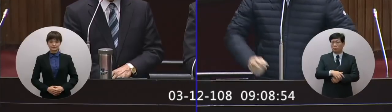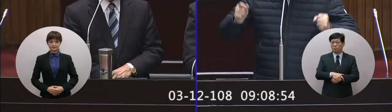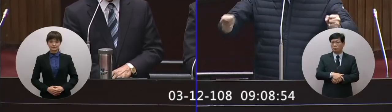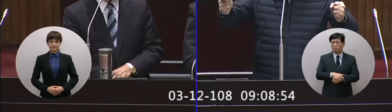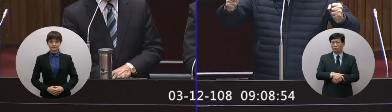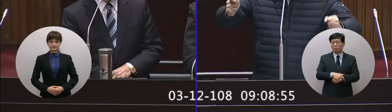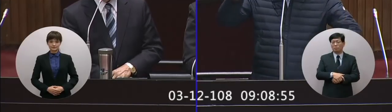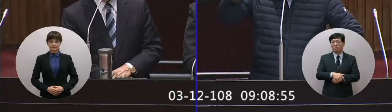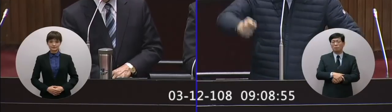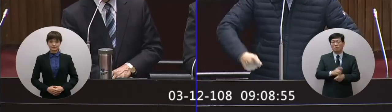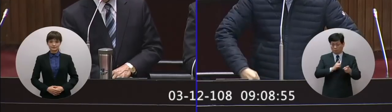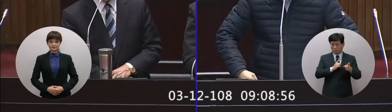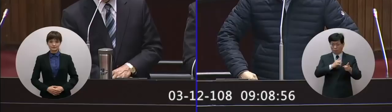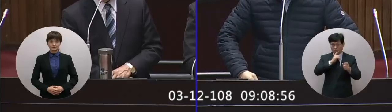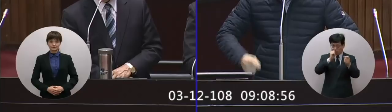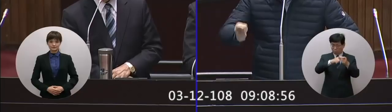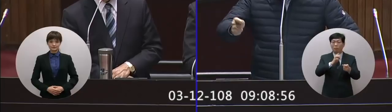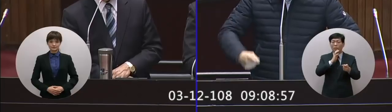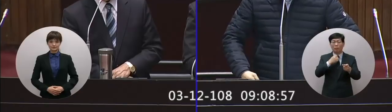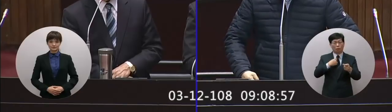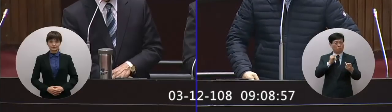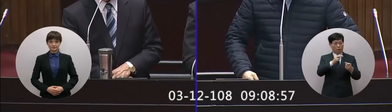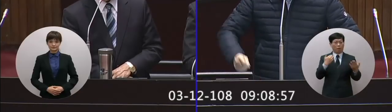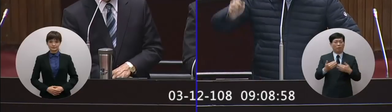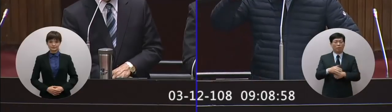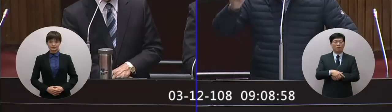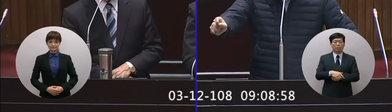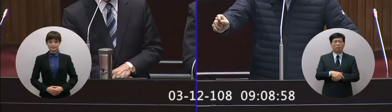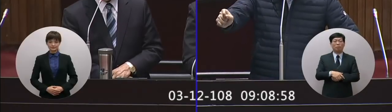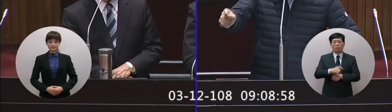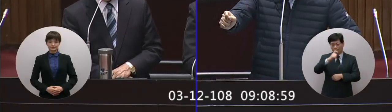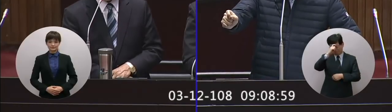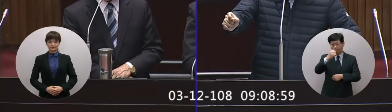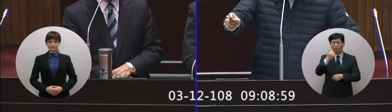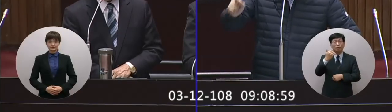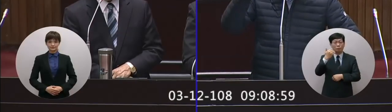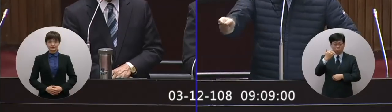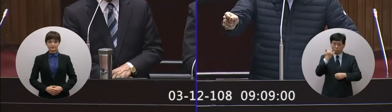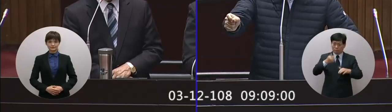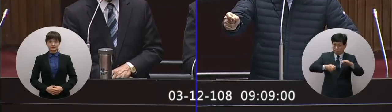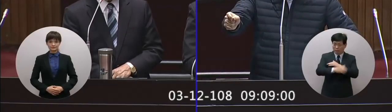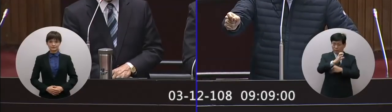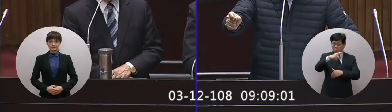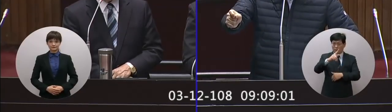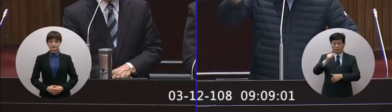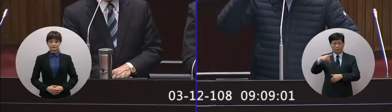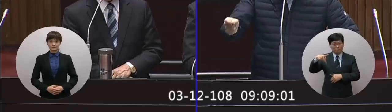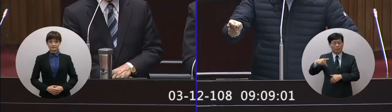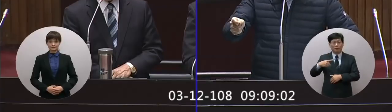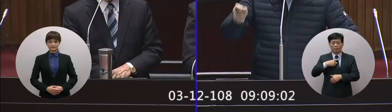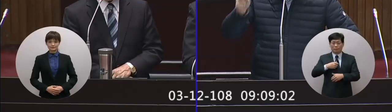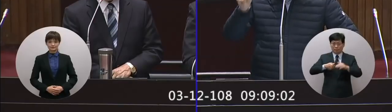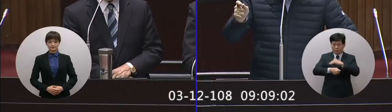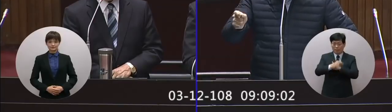长，当然你的施政目标我看得很清楚，就是希望加入 CPTPP。加